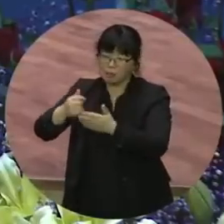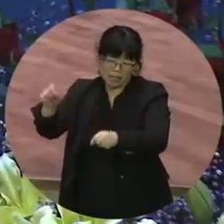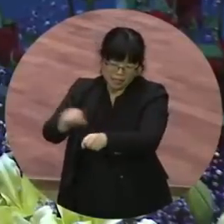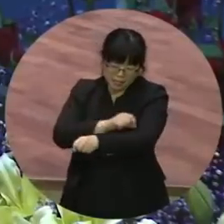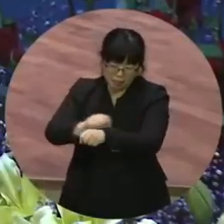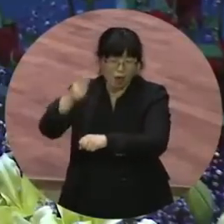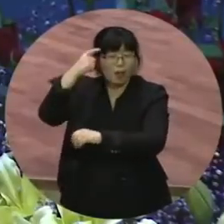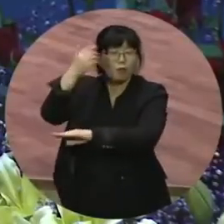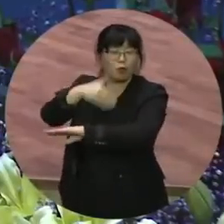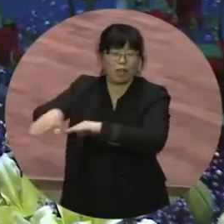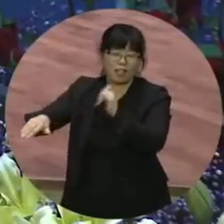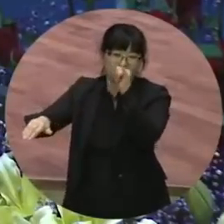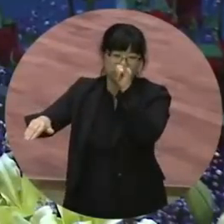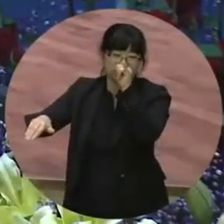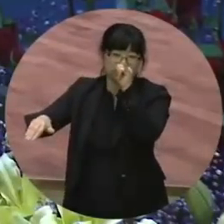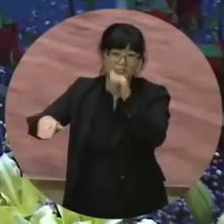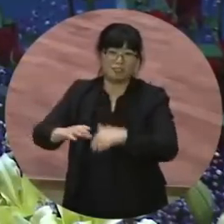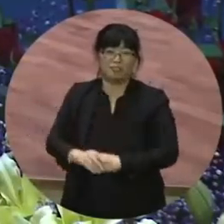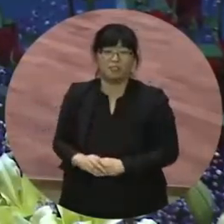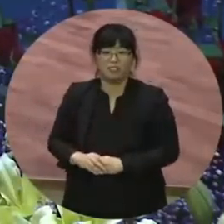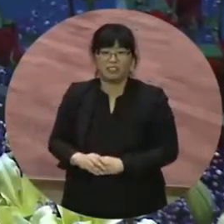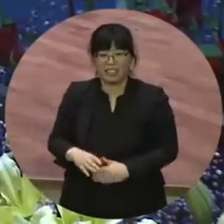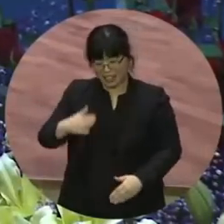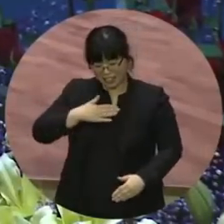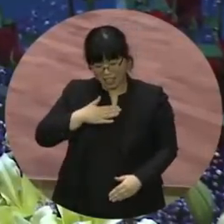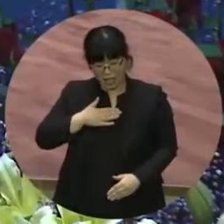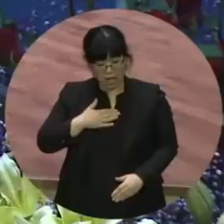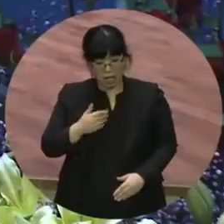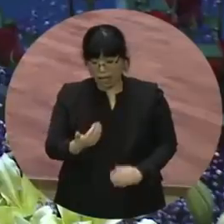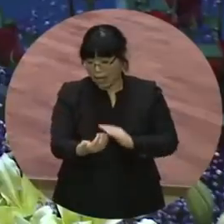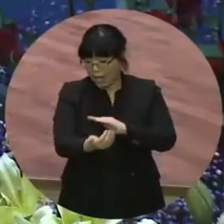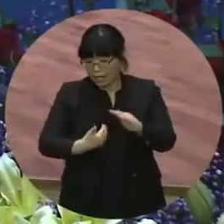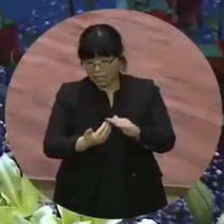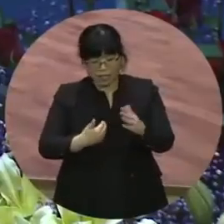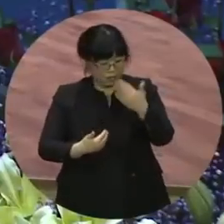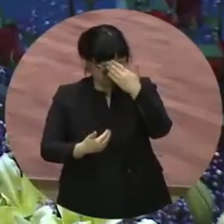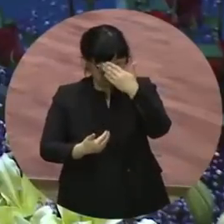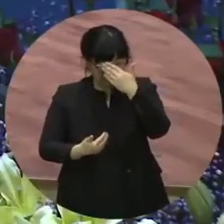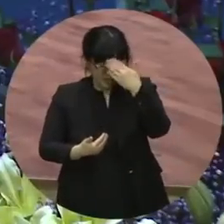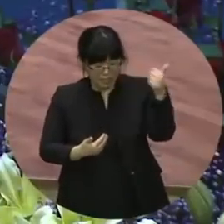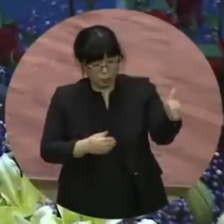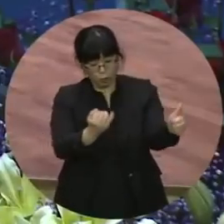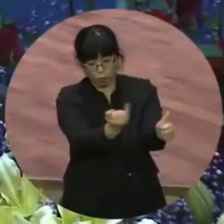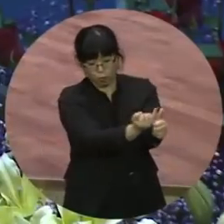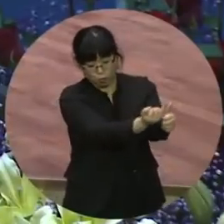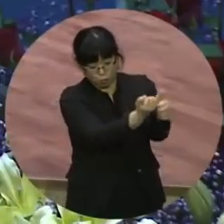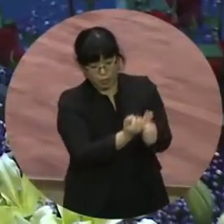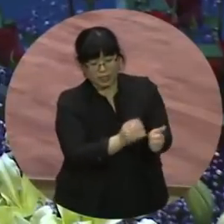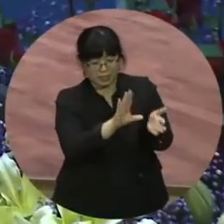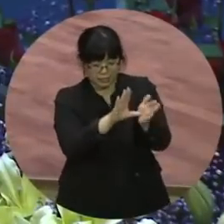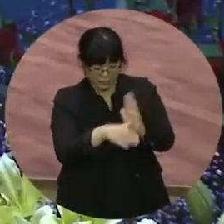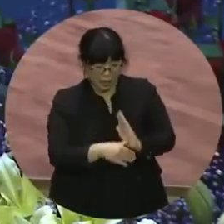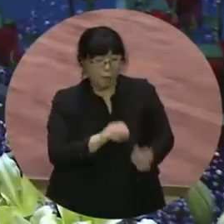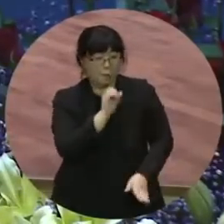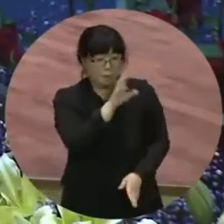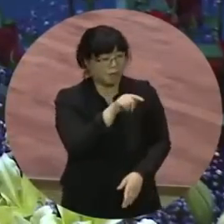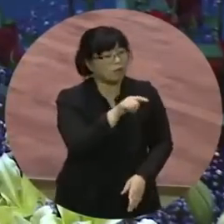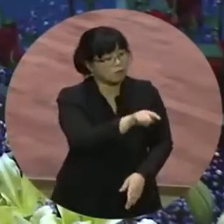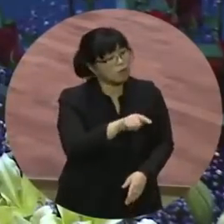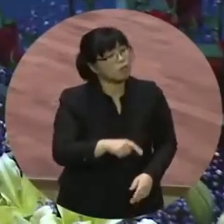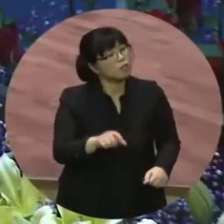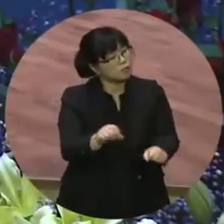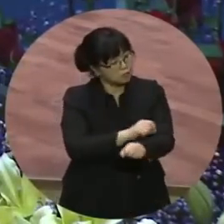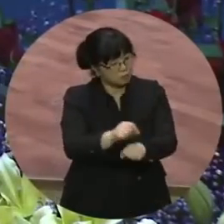발견하면 무슨 하나님 심심해가지고 수술하게 하겠냐? 하나님이 특별한 계획이 있다. 정말